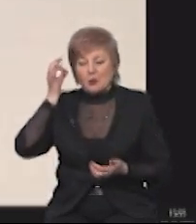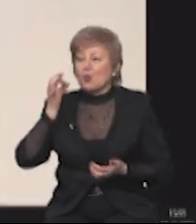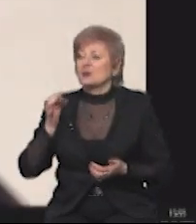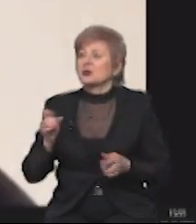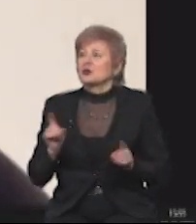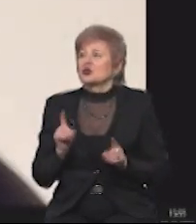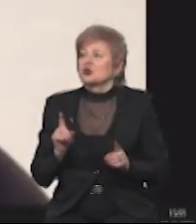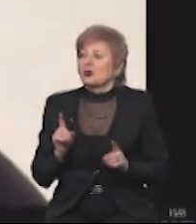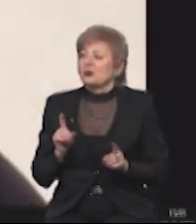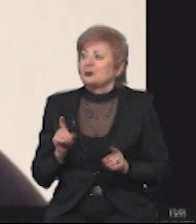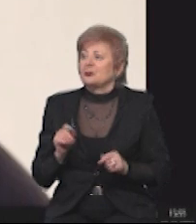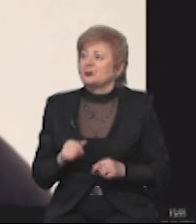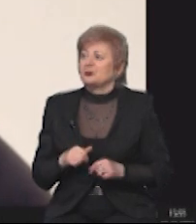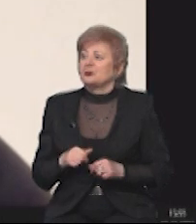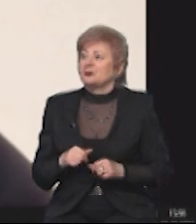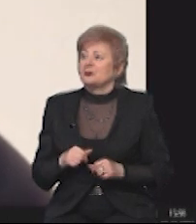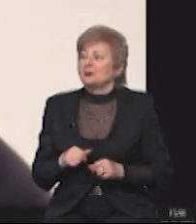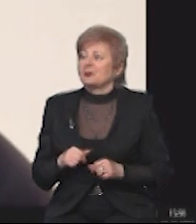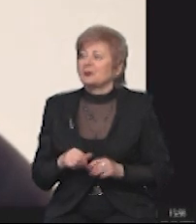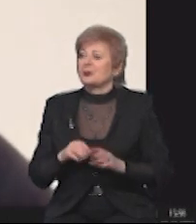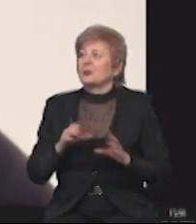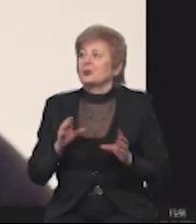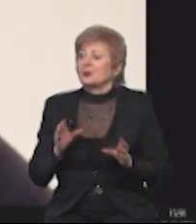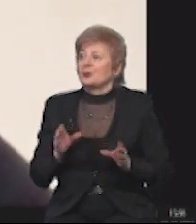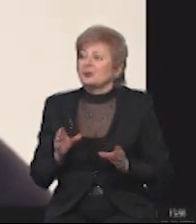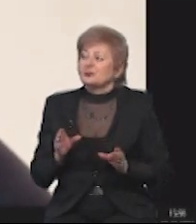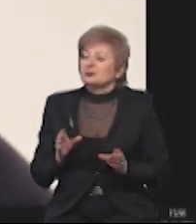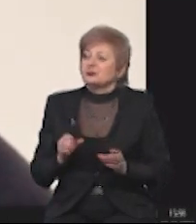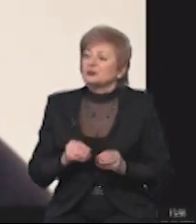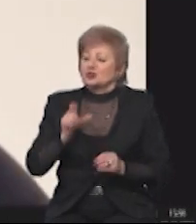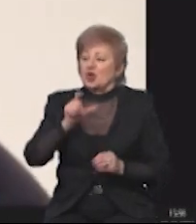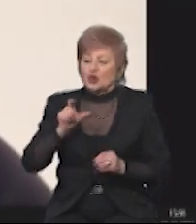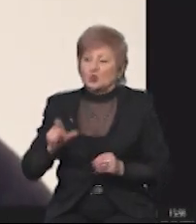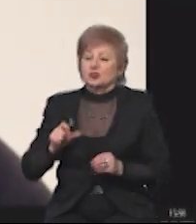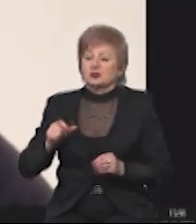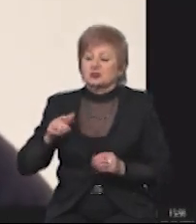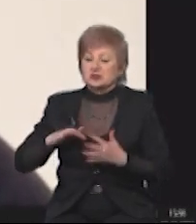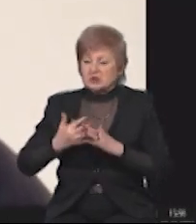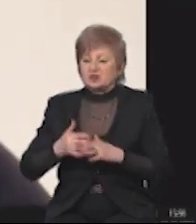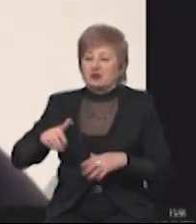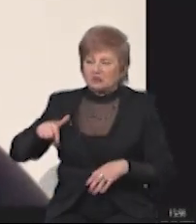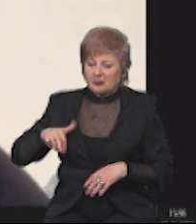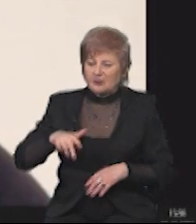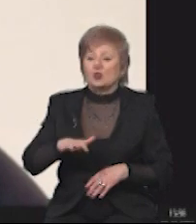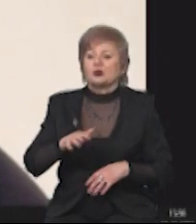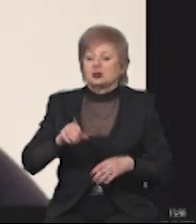и в принципе и народ, сам производители прекрасно понимают эту всю